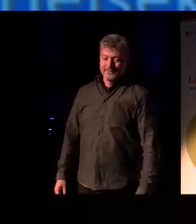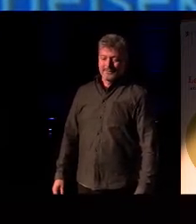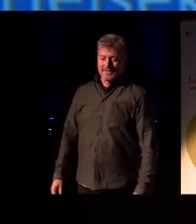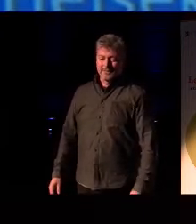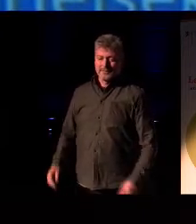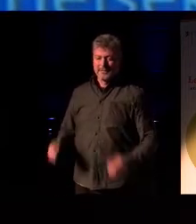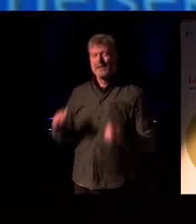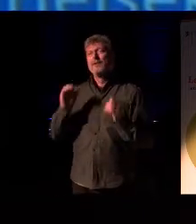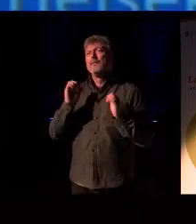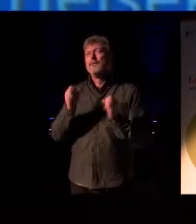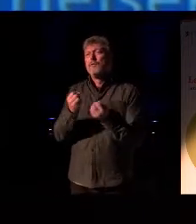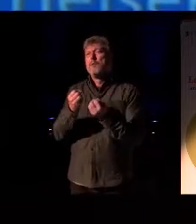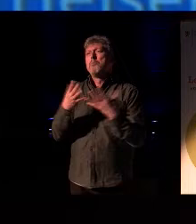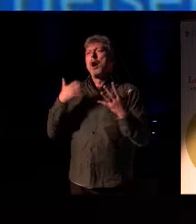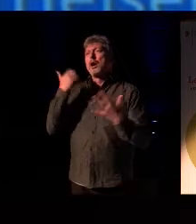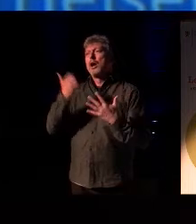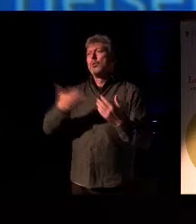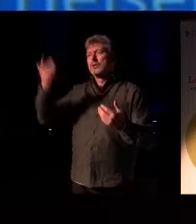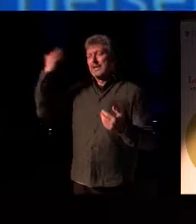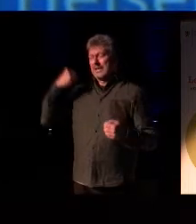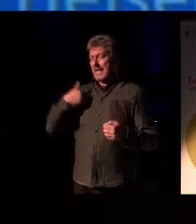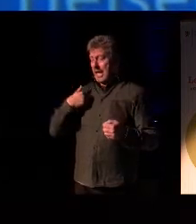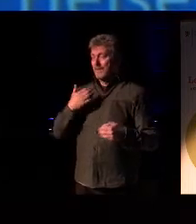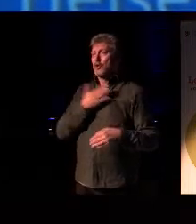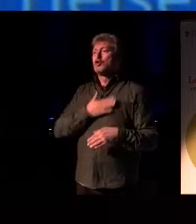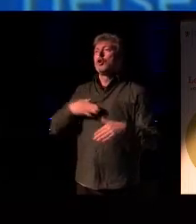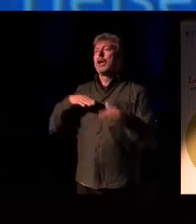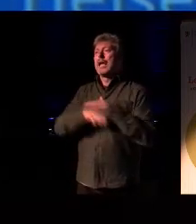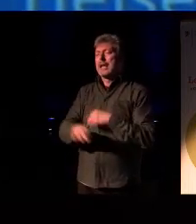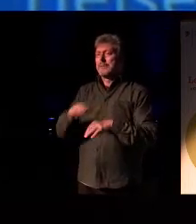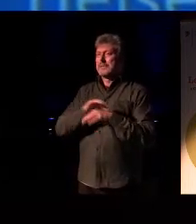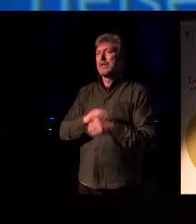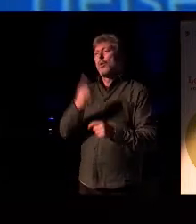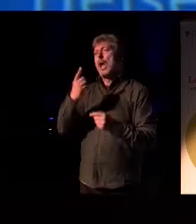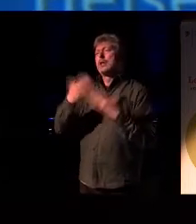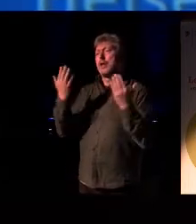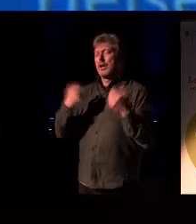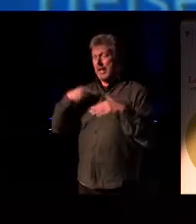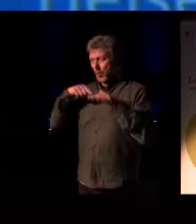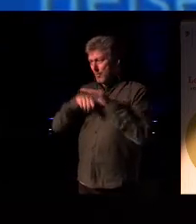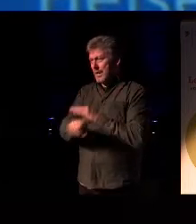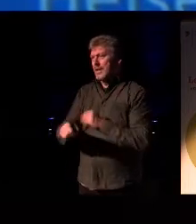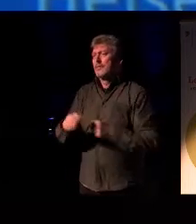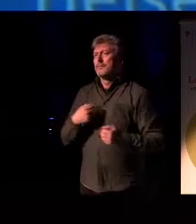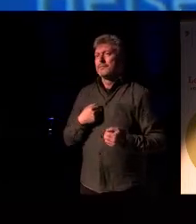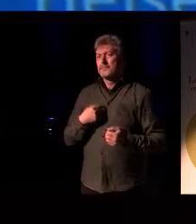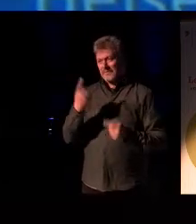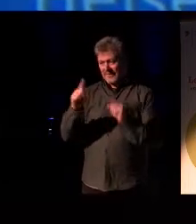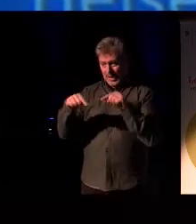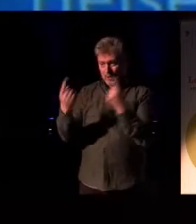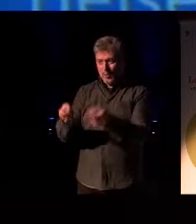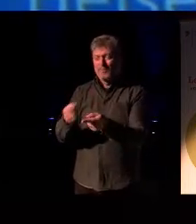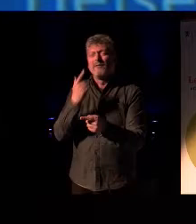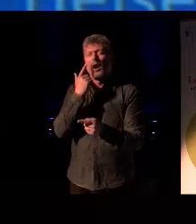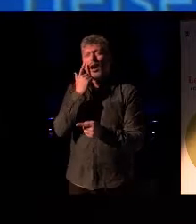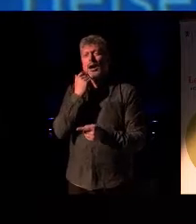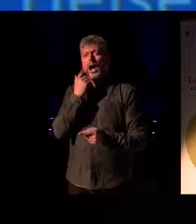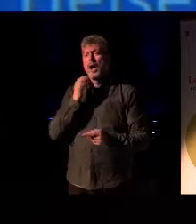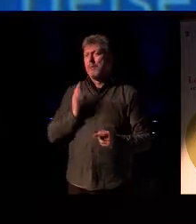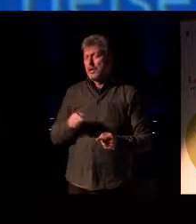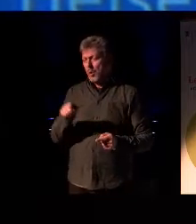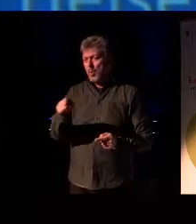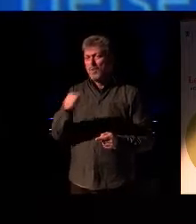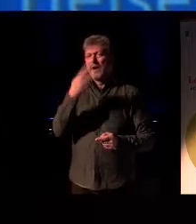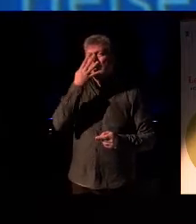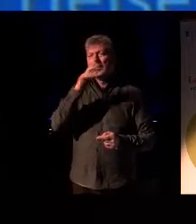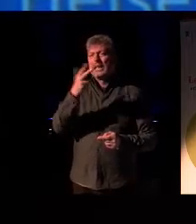For mange år siden så var jeg sykehjemslege, og en dag så kom jeg inn på et rom hos en gammel dame som var